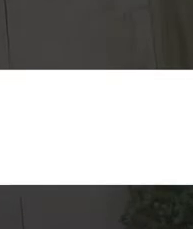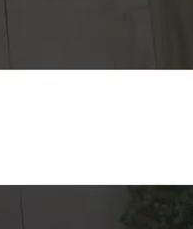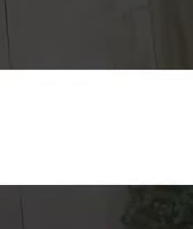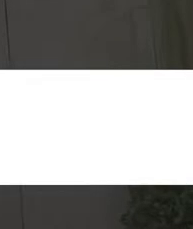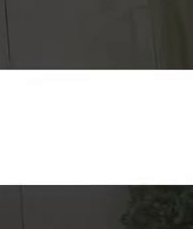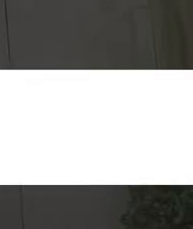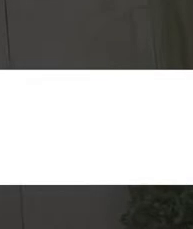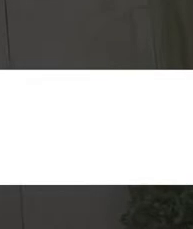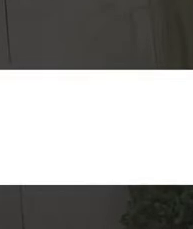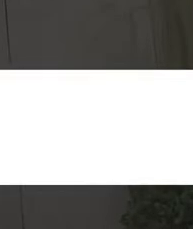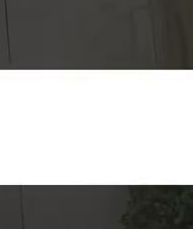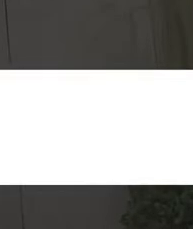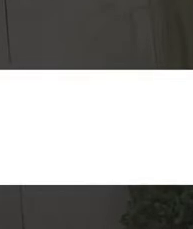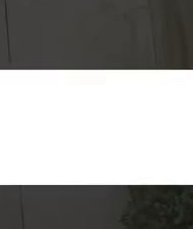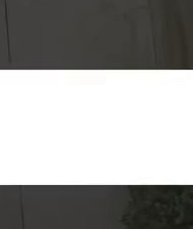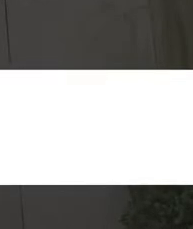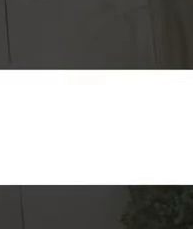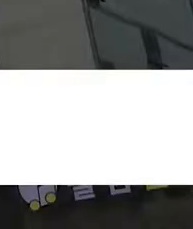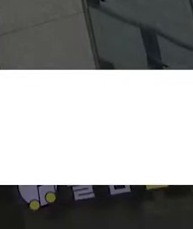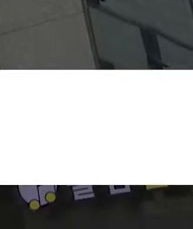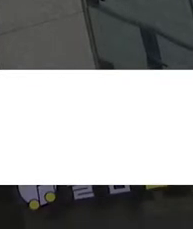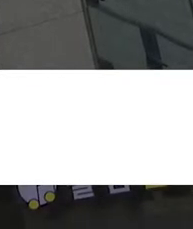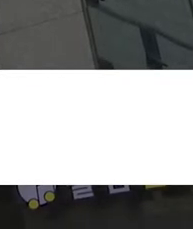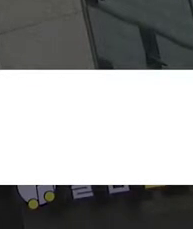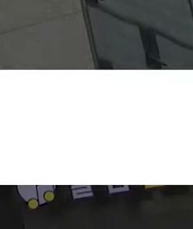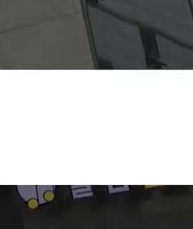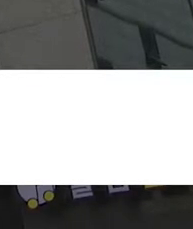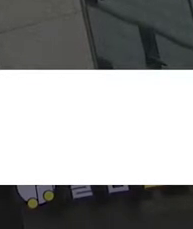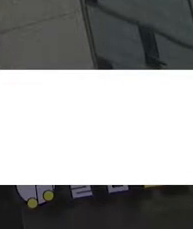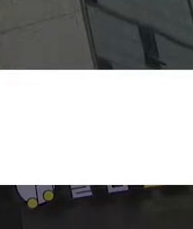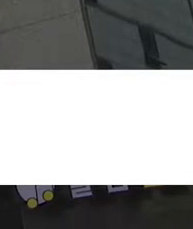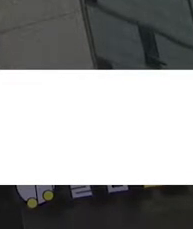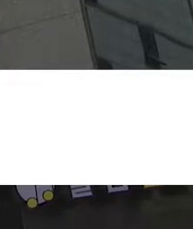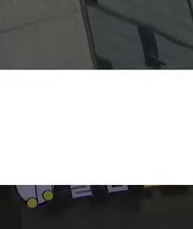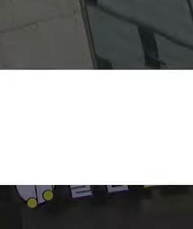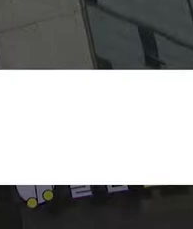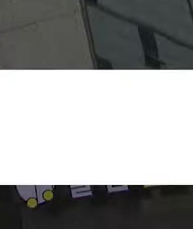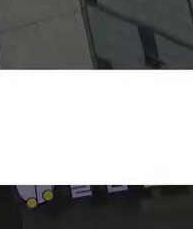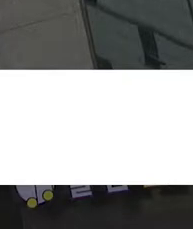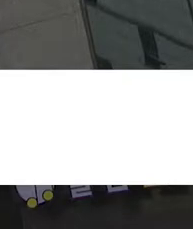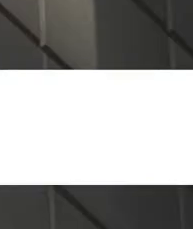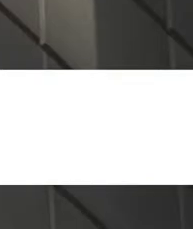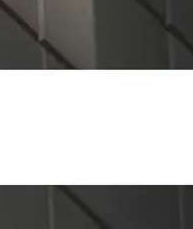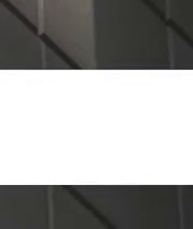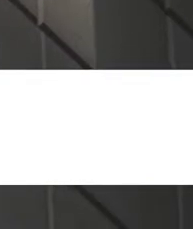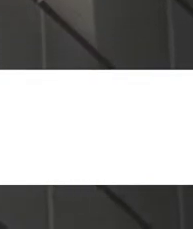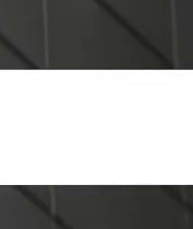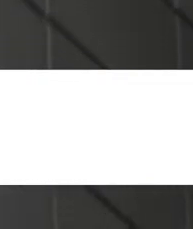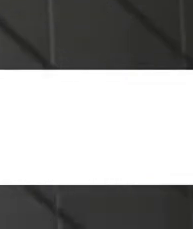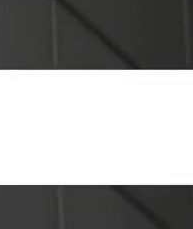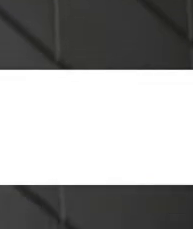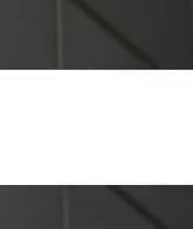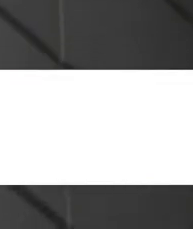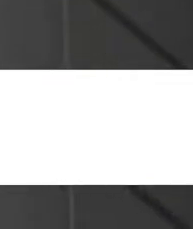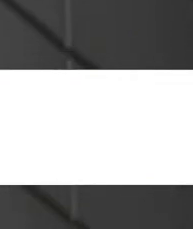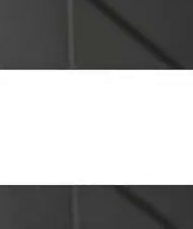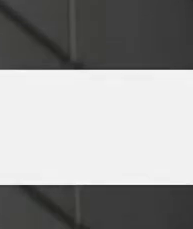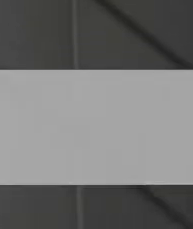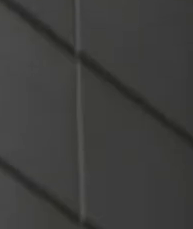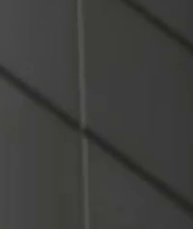강서구가 오는 30일까지 풍수해로 인해 발생할 수 있는 안전사고를 예방하기 위해 5개 광고물 일제 안전점검을